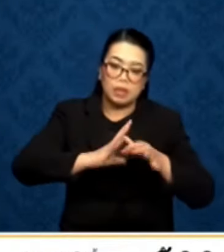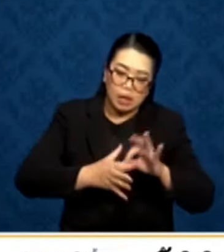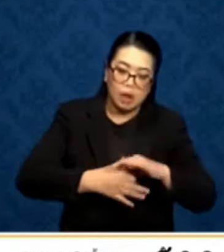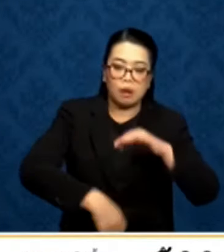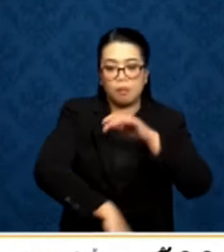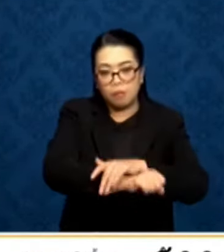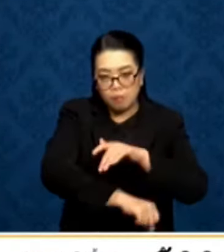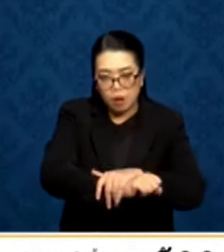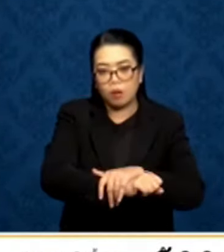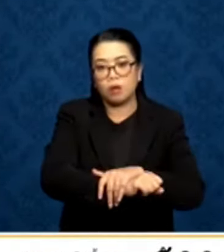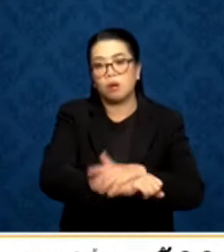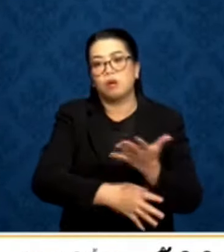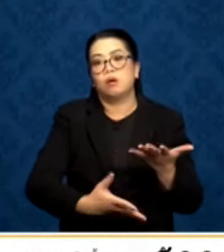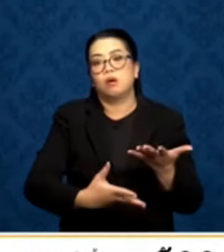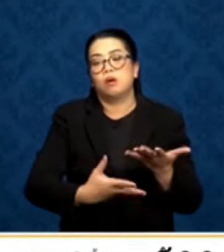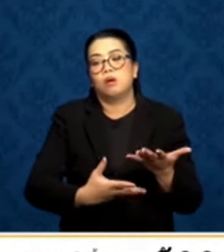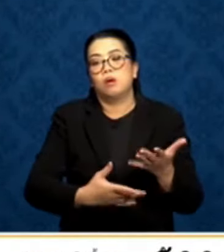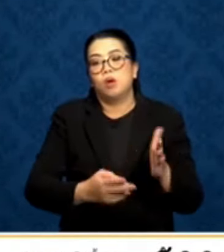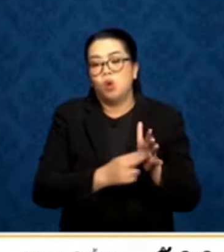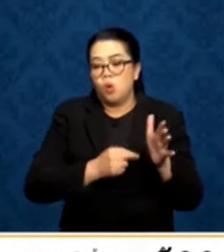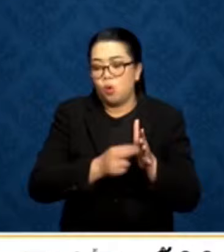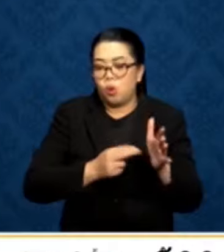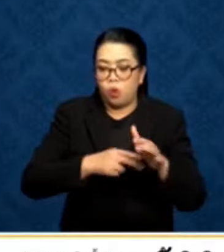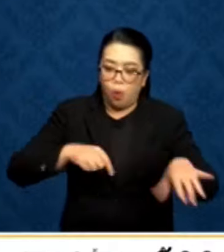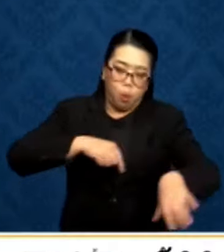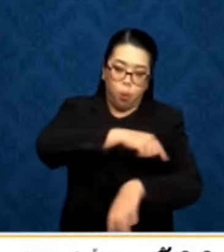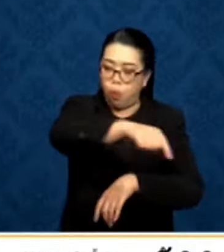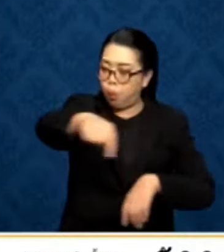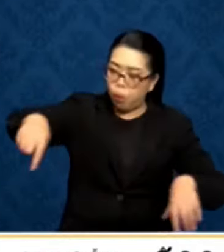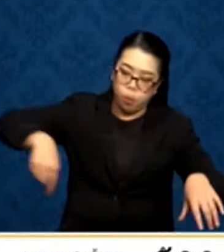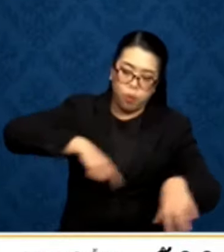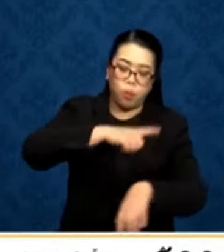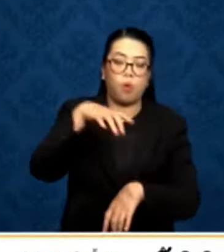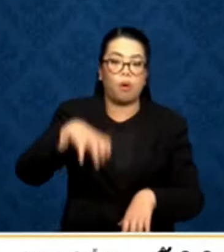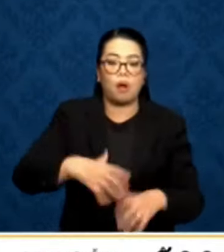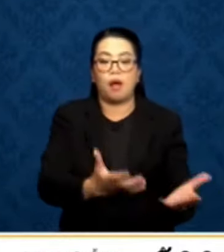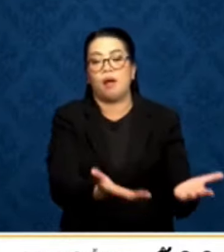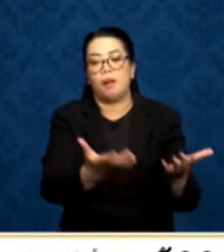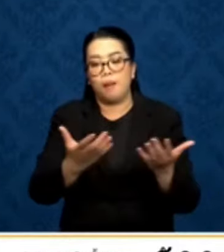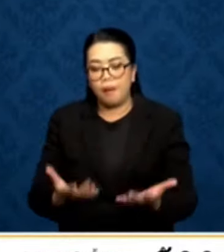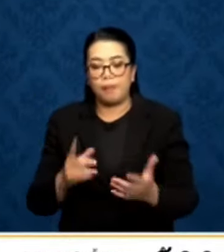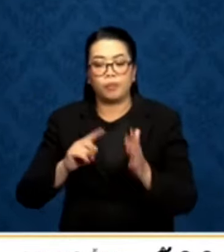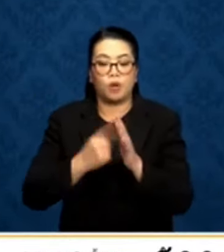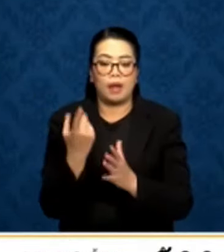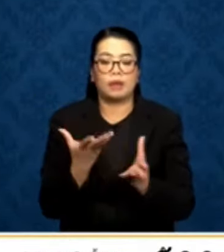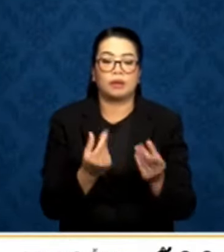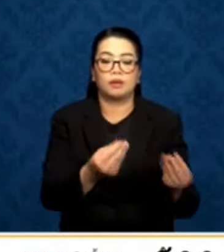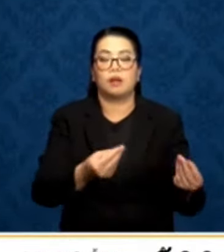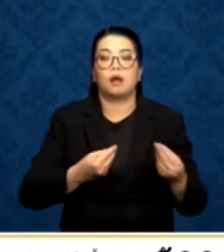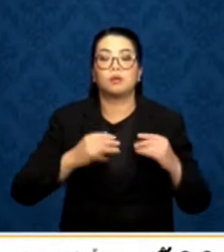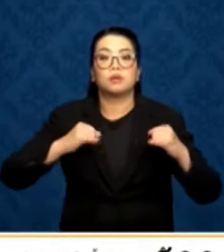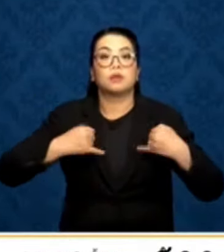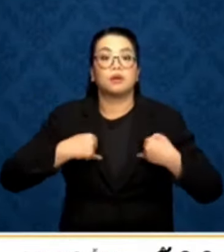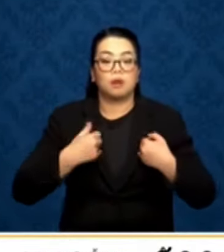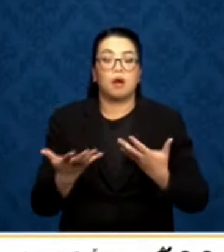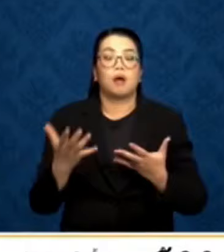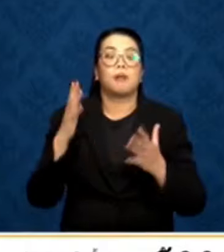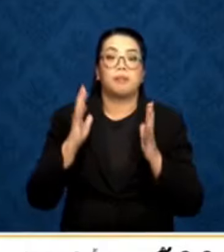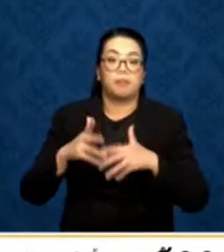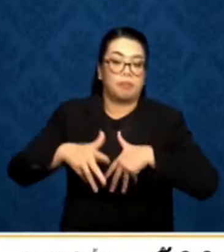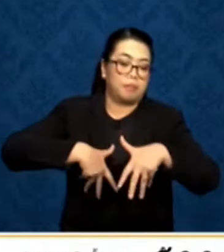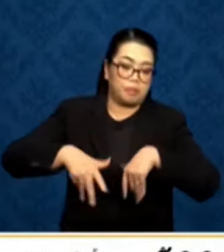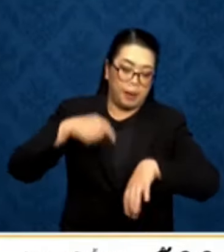ฟุตบอลนะครับแล้วก็รวมทั้งลูกวิ่งเป็นพื้นที่ขนาดใหญ่ที่การเคหะได้รับมาตั้งแต่ตอนแรกและก็สามารถรองรับนะครับพี่น้องที่อยู่